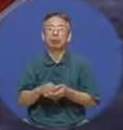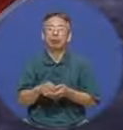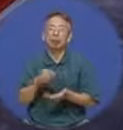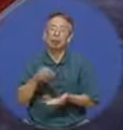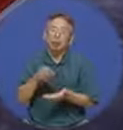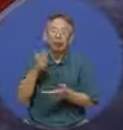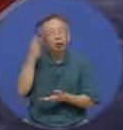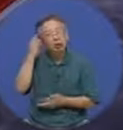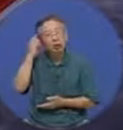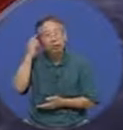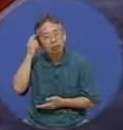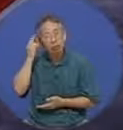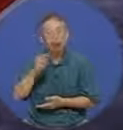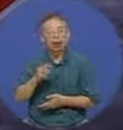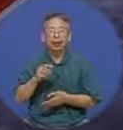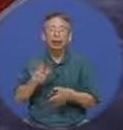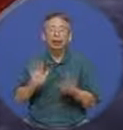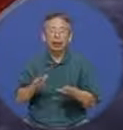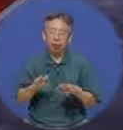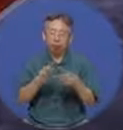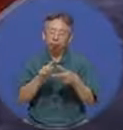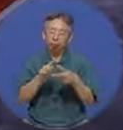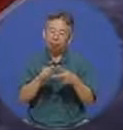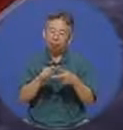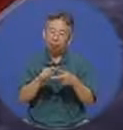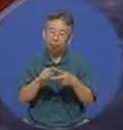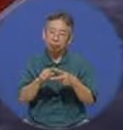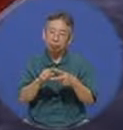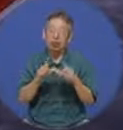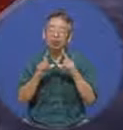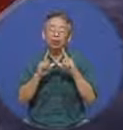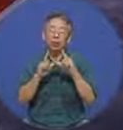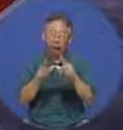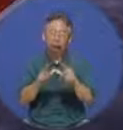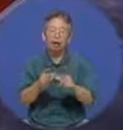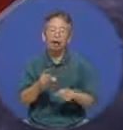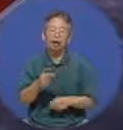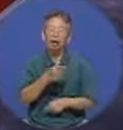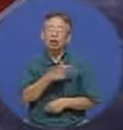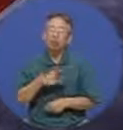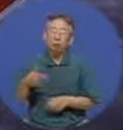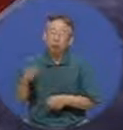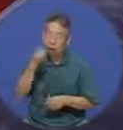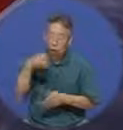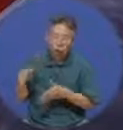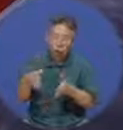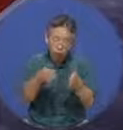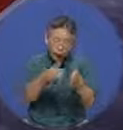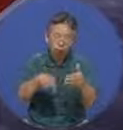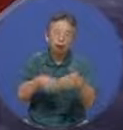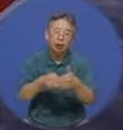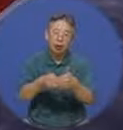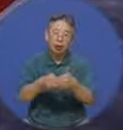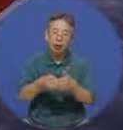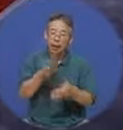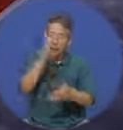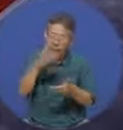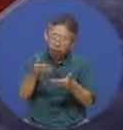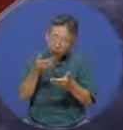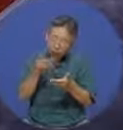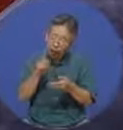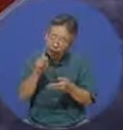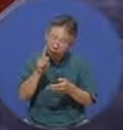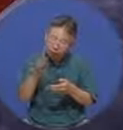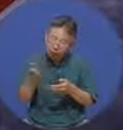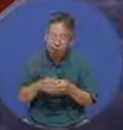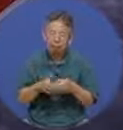ントクイズです。今日前半にお送りした熊野古道ウォークの中で川口リポーターがお昼ご飯に食べたのは何だったでしょう